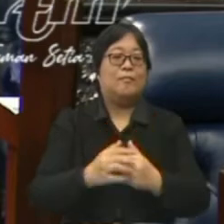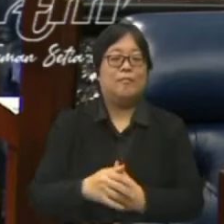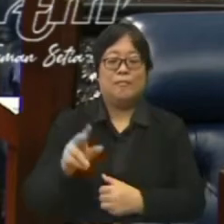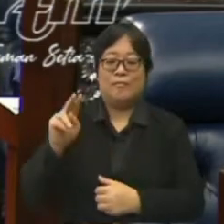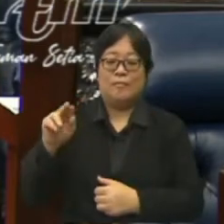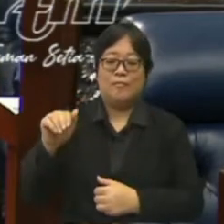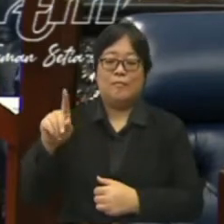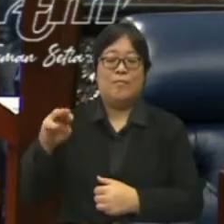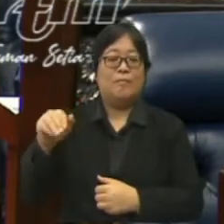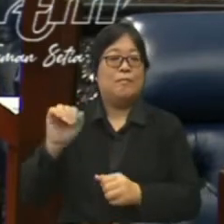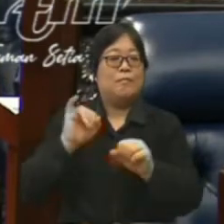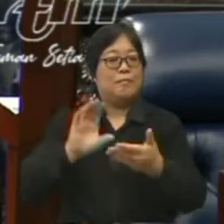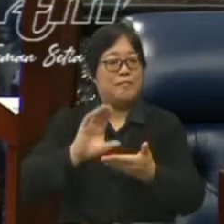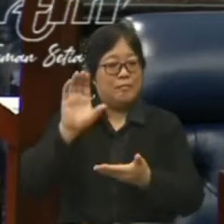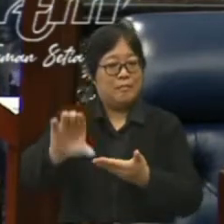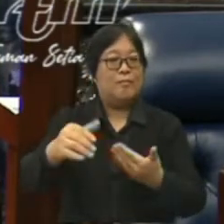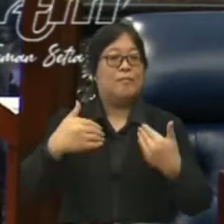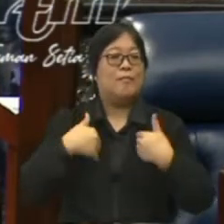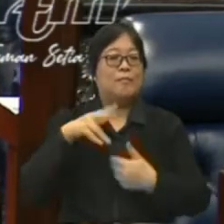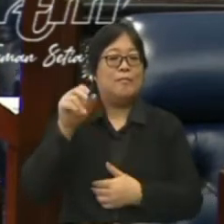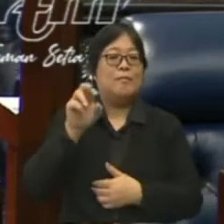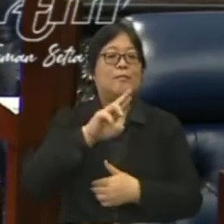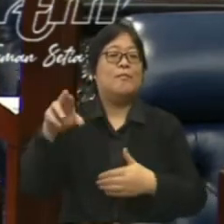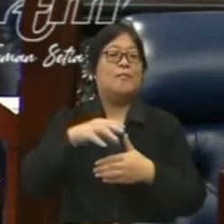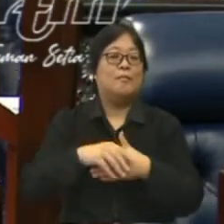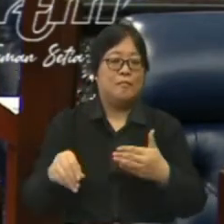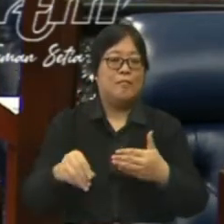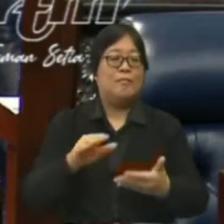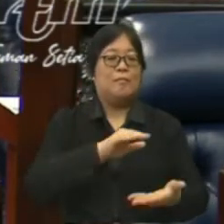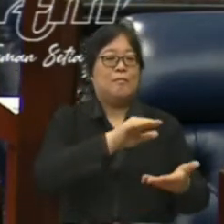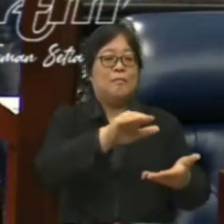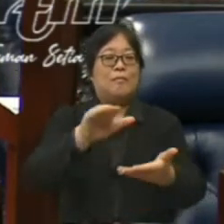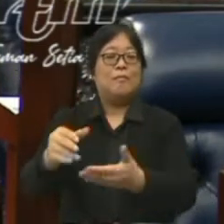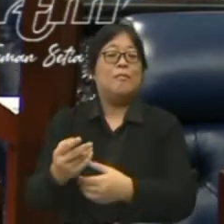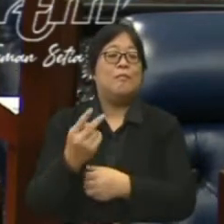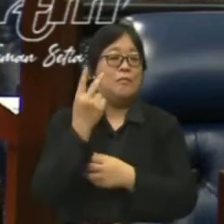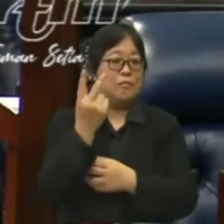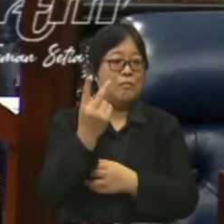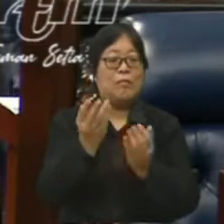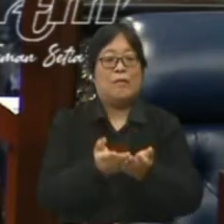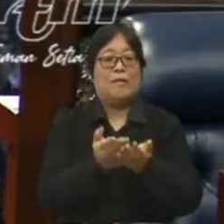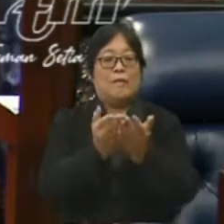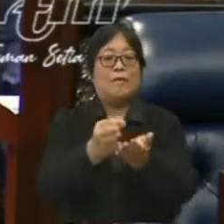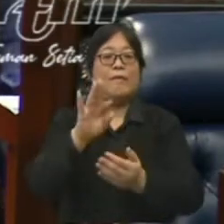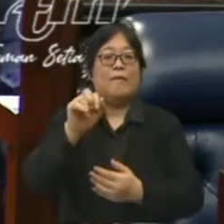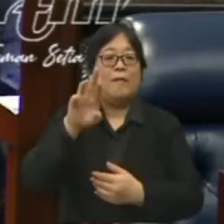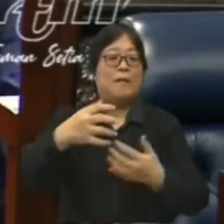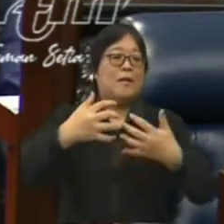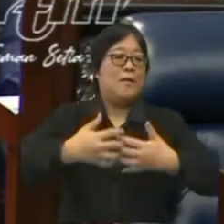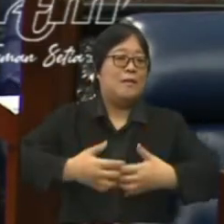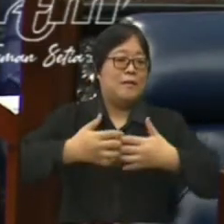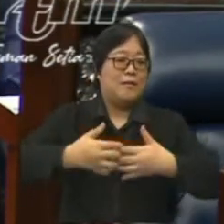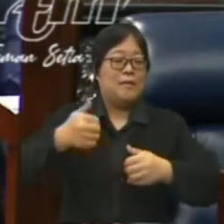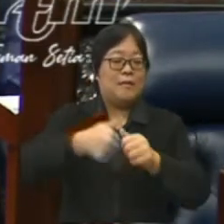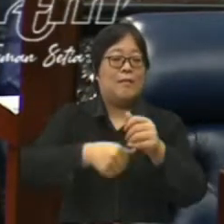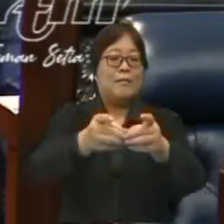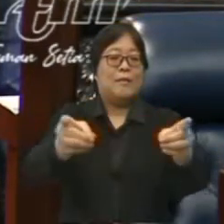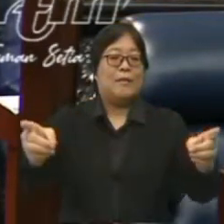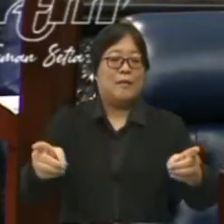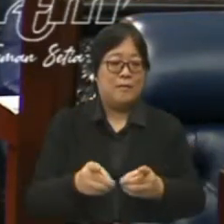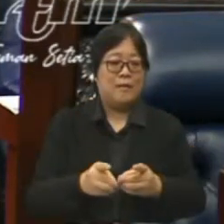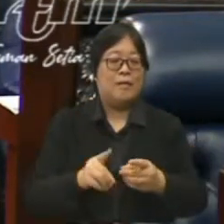menyalurkan peruntukan sebanyak 30.000 Ringgit bagi pembakaran dua buah board 5 untuk setiap daerah